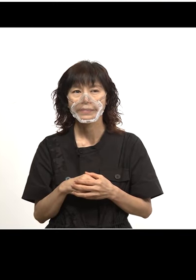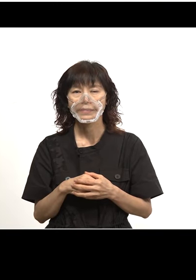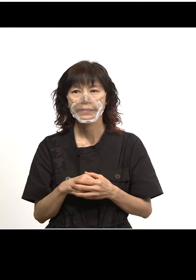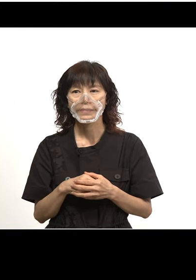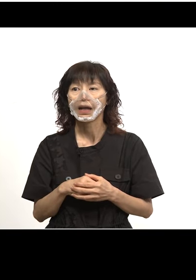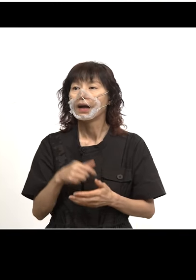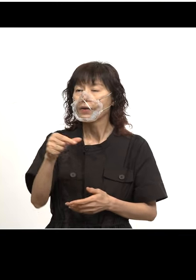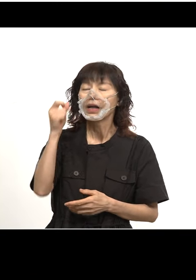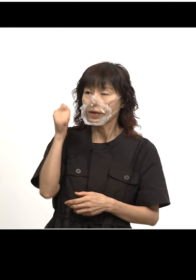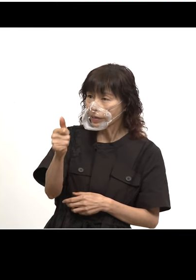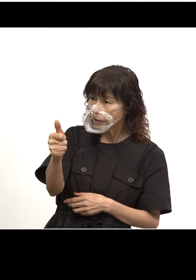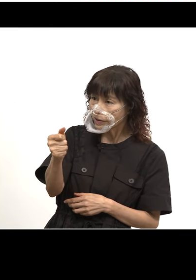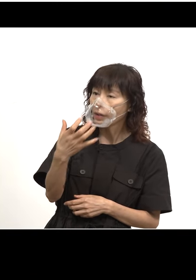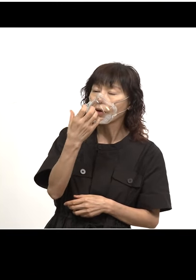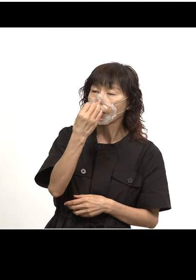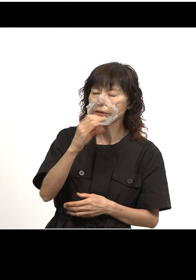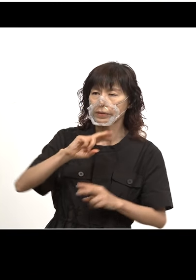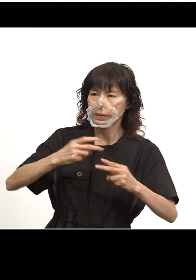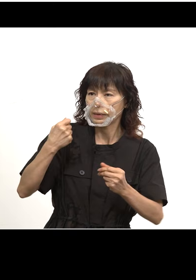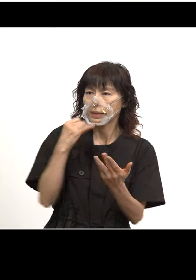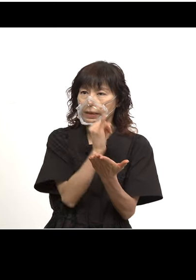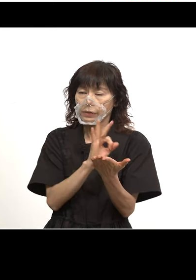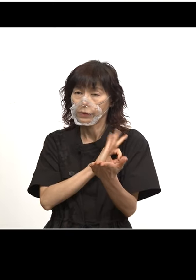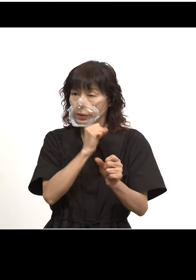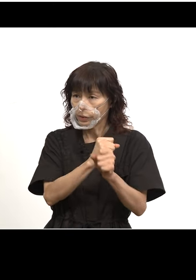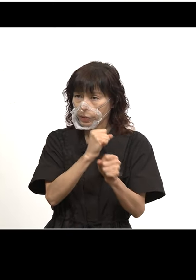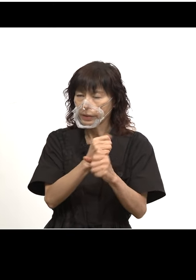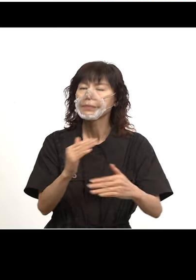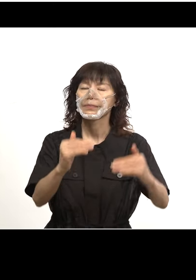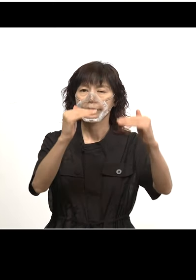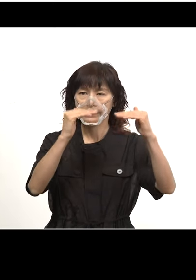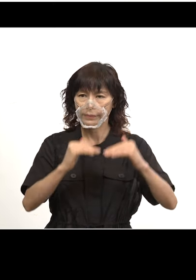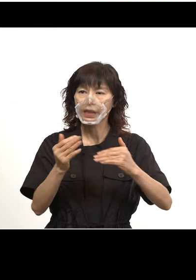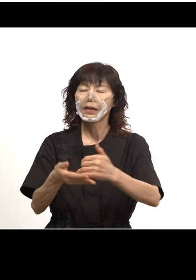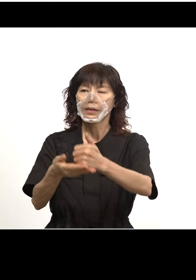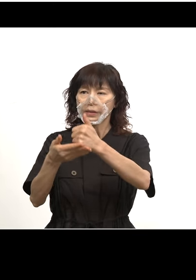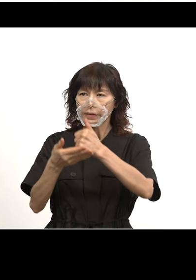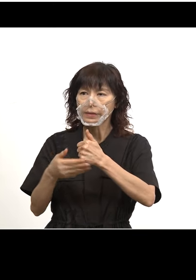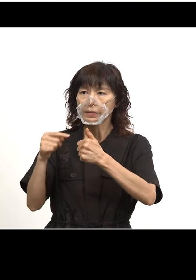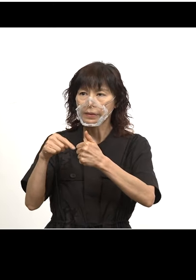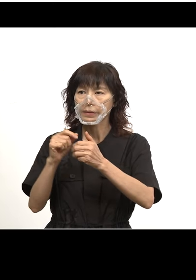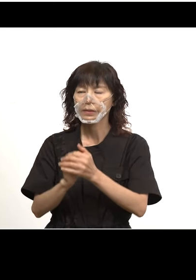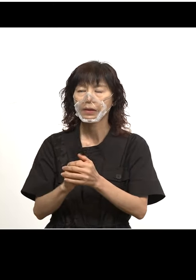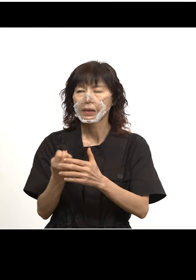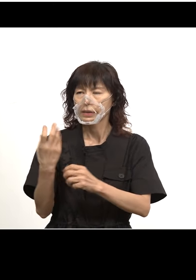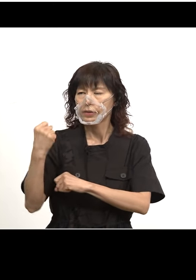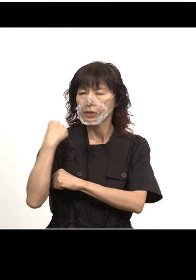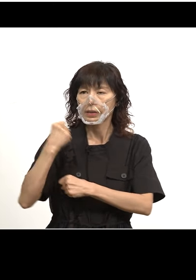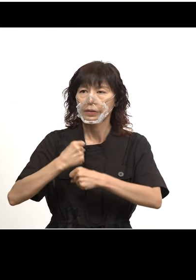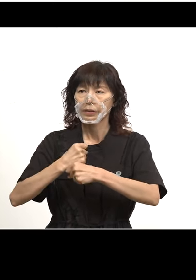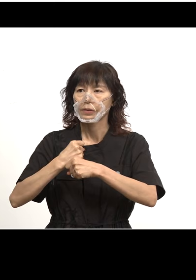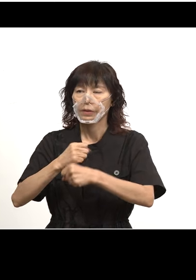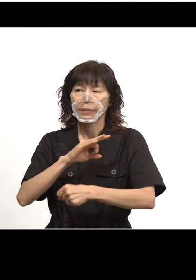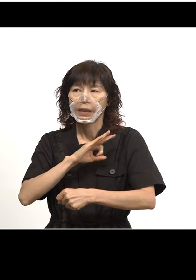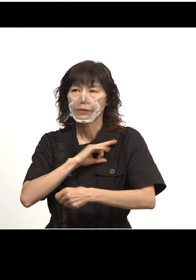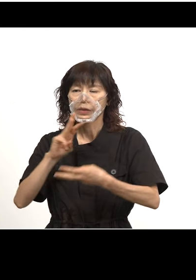多謝 Grace 講緊香港展能藝術會嘅工作。接住落嚟咧，我想邀請香港耀能協會賽馬會田